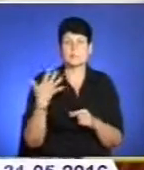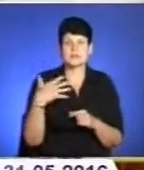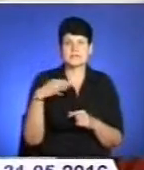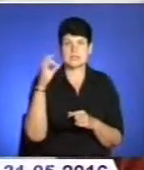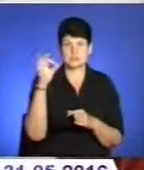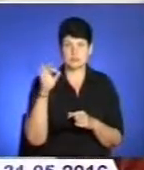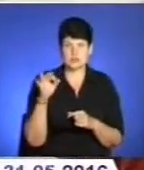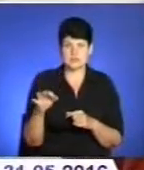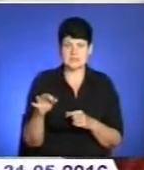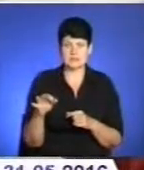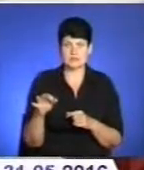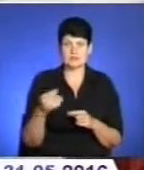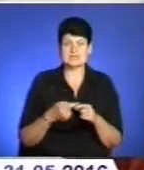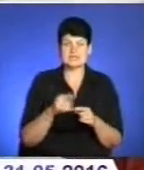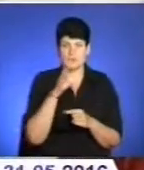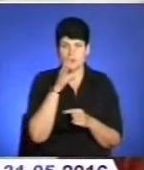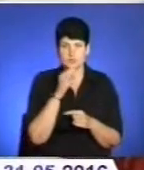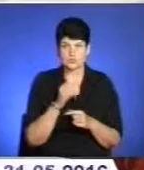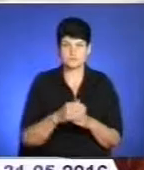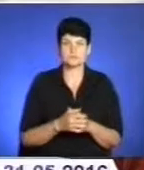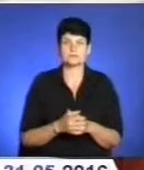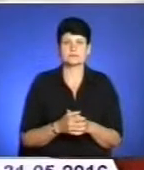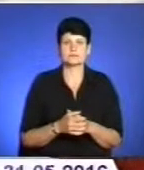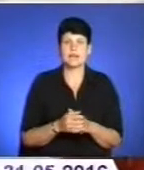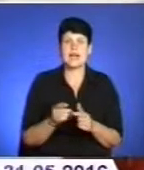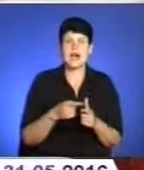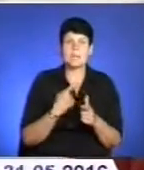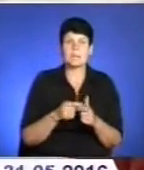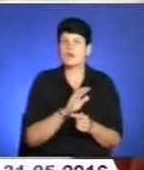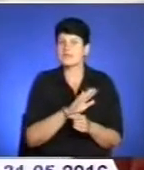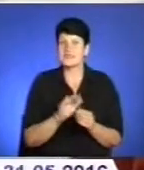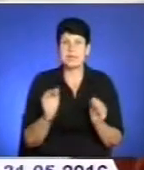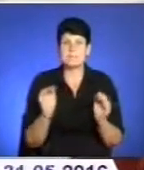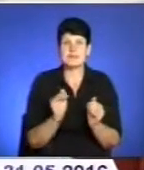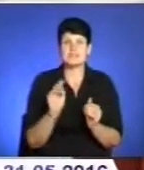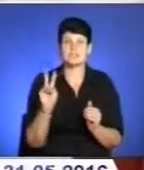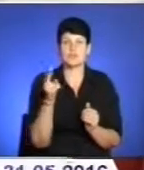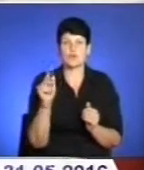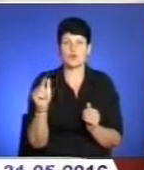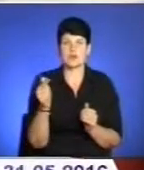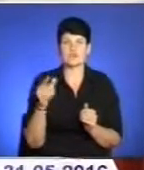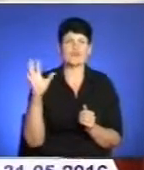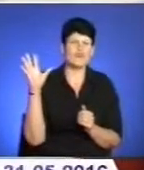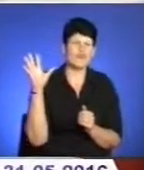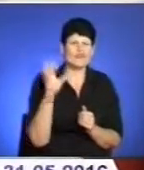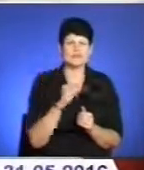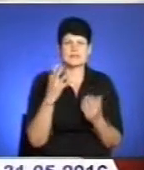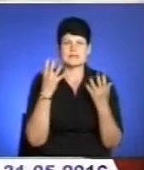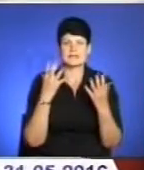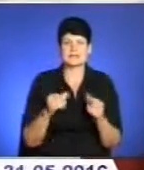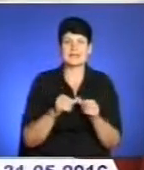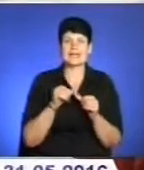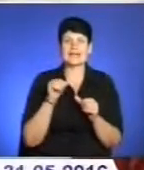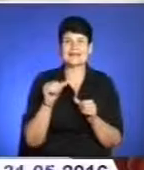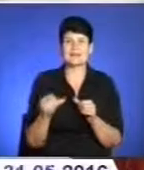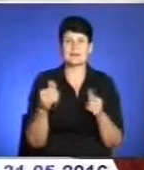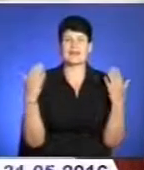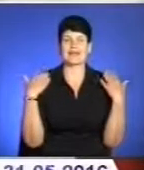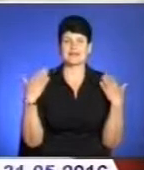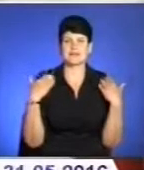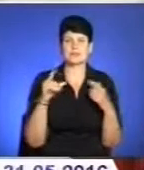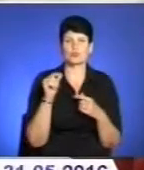від вартості проїзду, це в маршрутному таксі, або не менше 2 гривень у всі дні, крім канікул, тобто